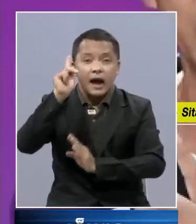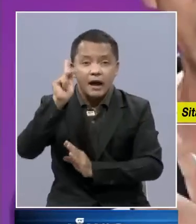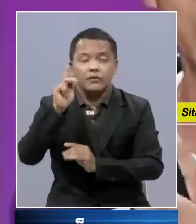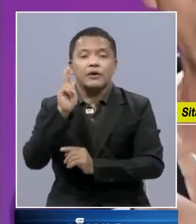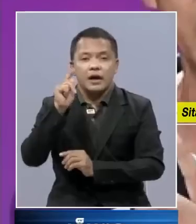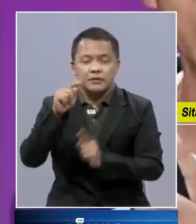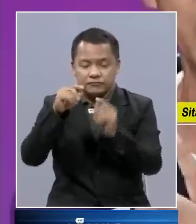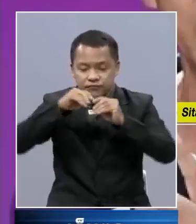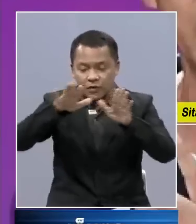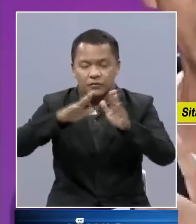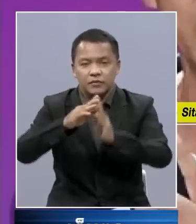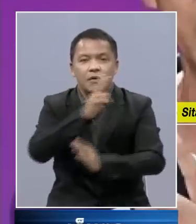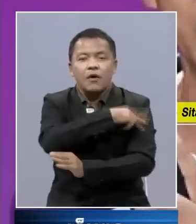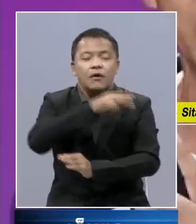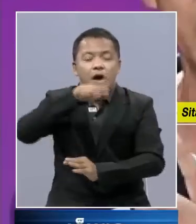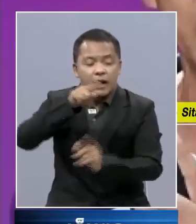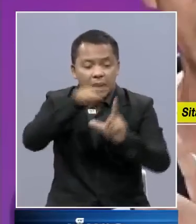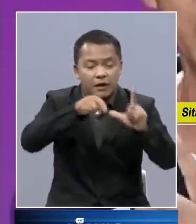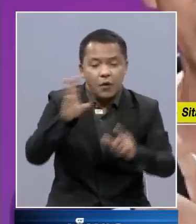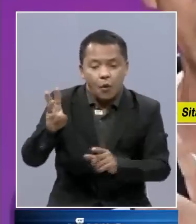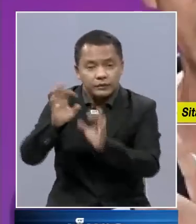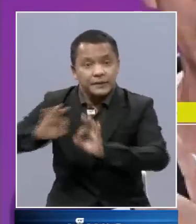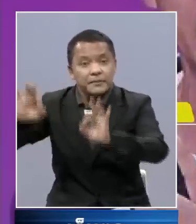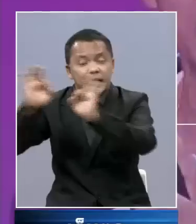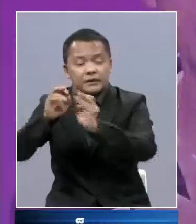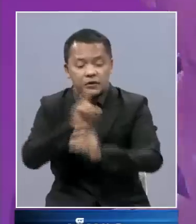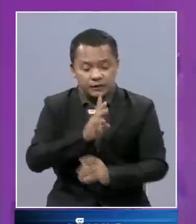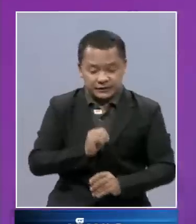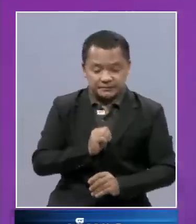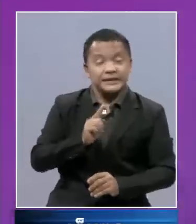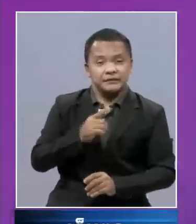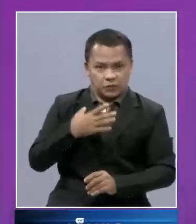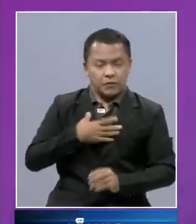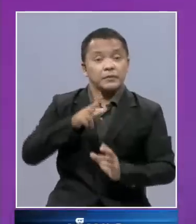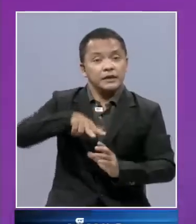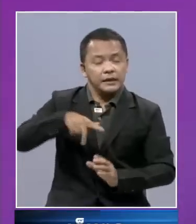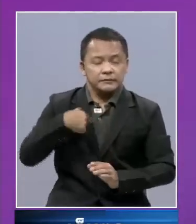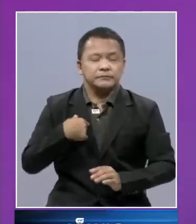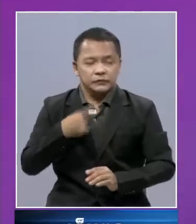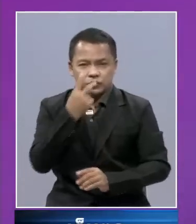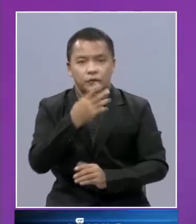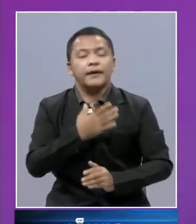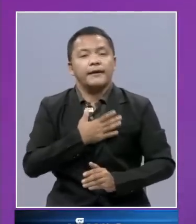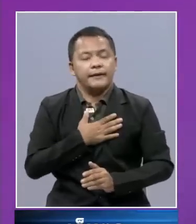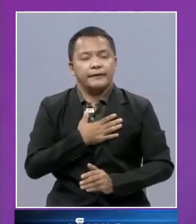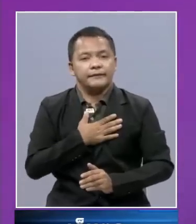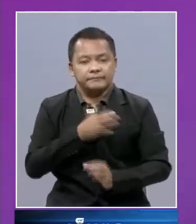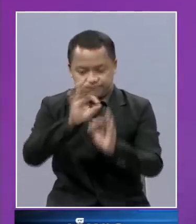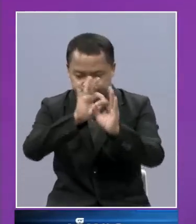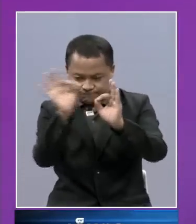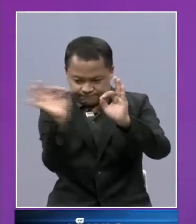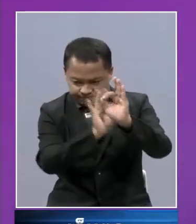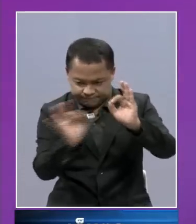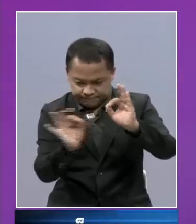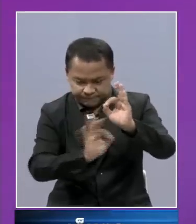เนี่ยครับบานปลายชนน่านถามก้าวไกลถ้าเห็น6เสียงสำคัญกว่า141เสียงของเพื่อไทยก็ต้องดูตัวเองเนี่ยแล้วก็เขียนข้อความบอก